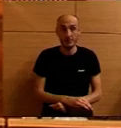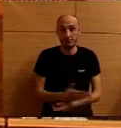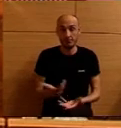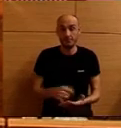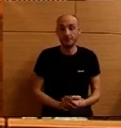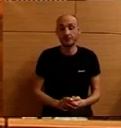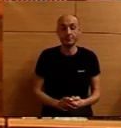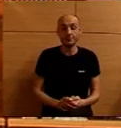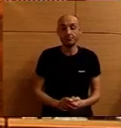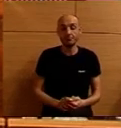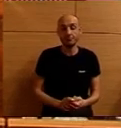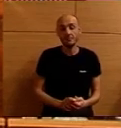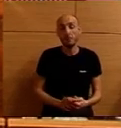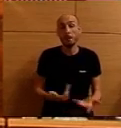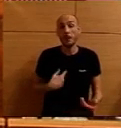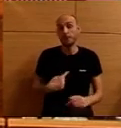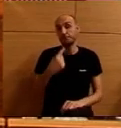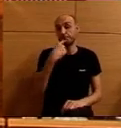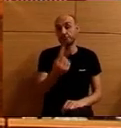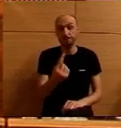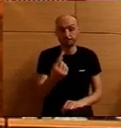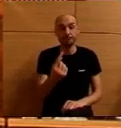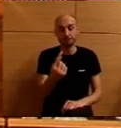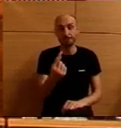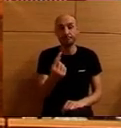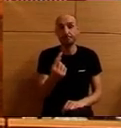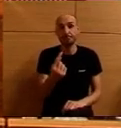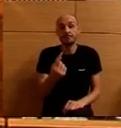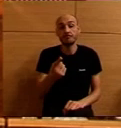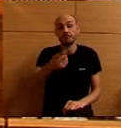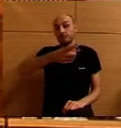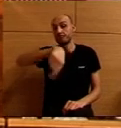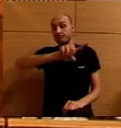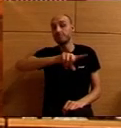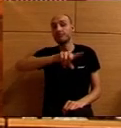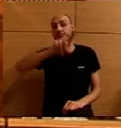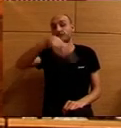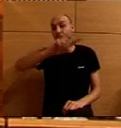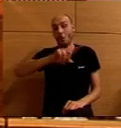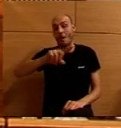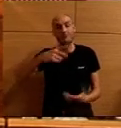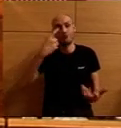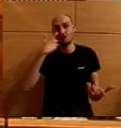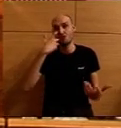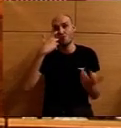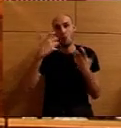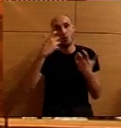això, el que li vinc a dir és que vostès, el que en aquests moments hi ha de quedar clar, és que vostès fan una